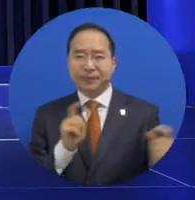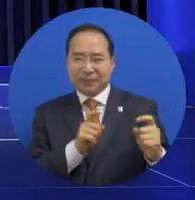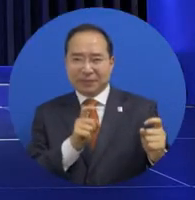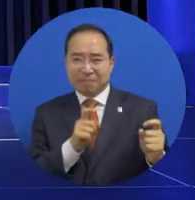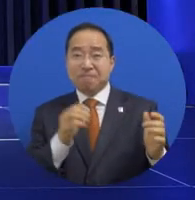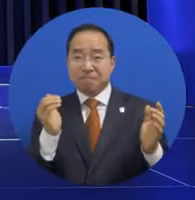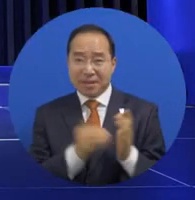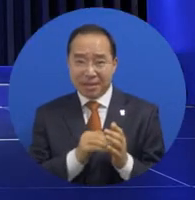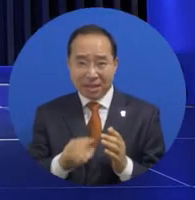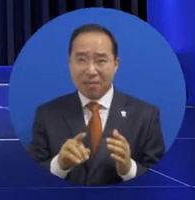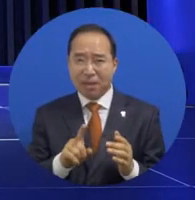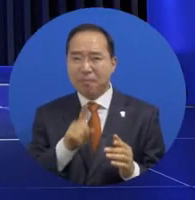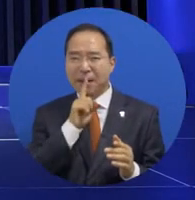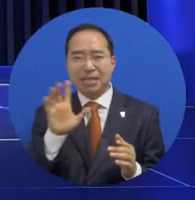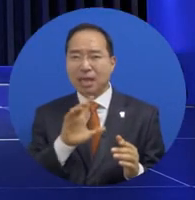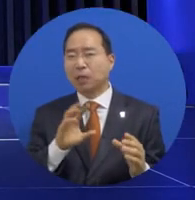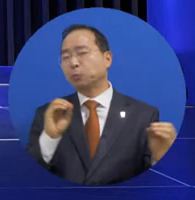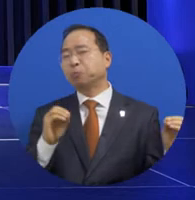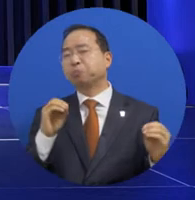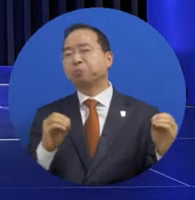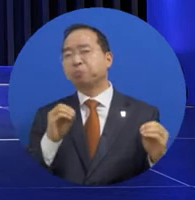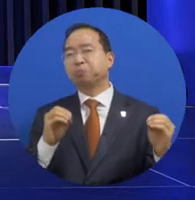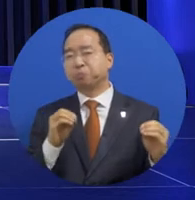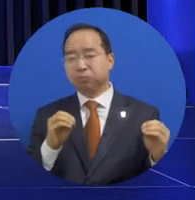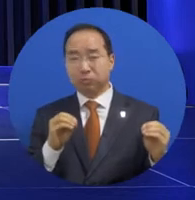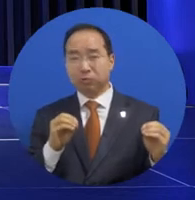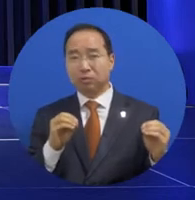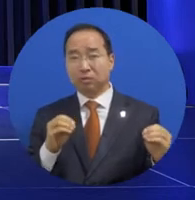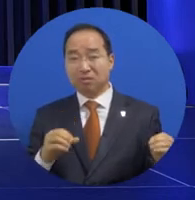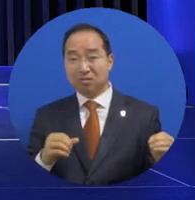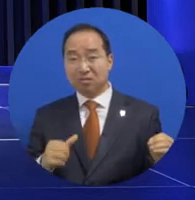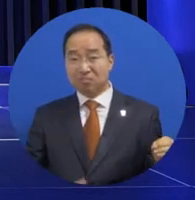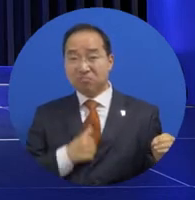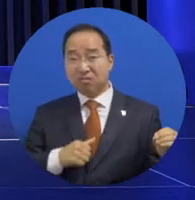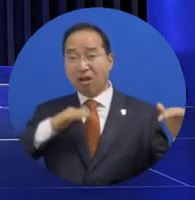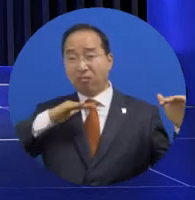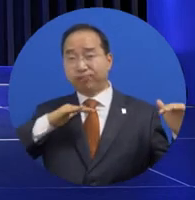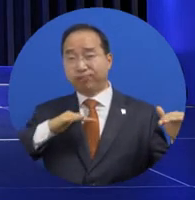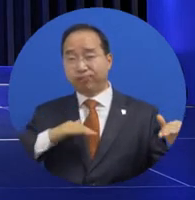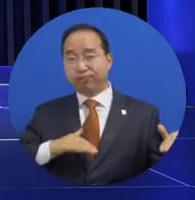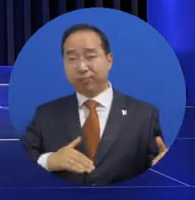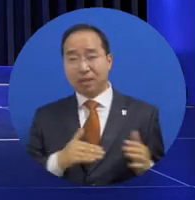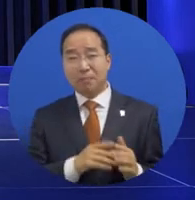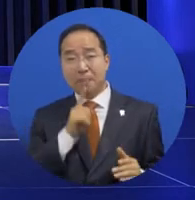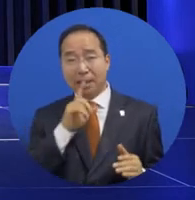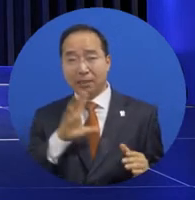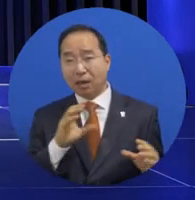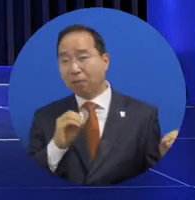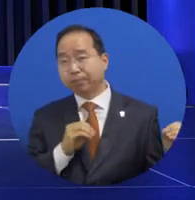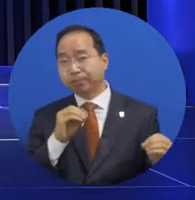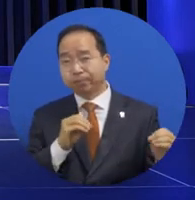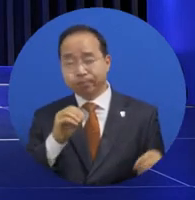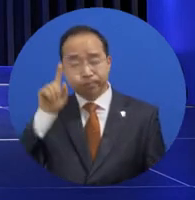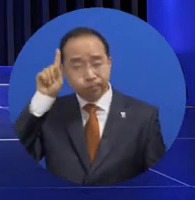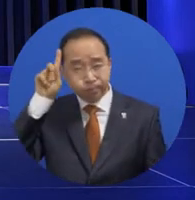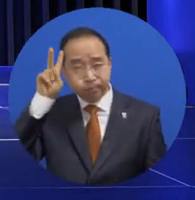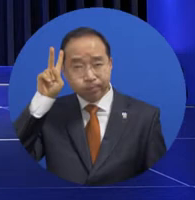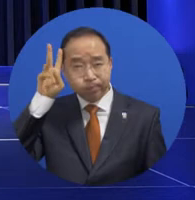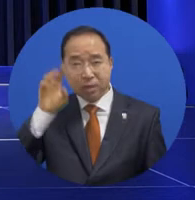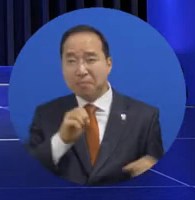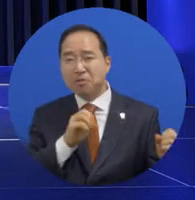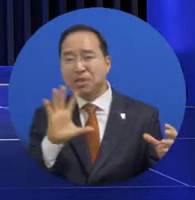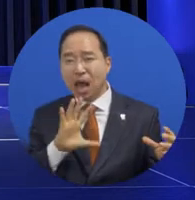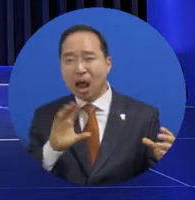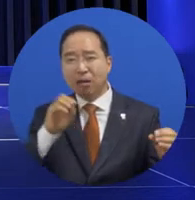싸운 다음에 화가 나면 말을 안 했어요. 그 화가 풀릴 때까지 서로 말을 안 하다 보니까 이건 뭐 3박